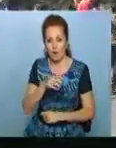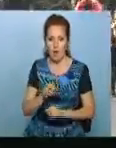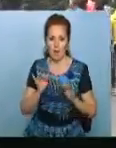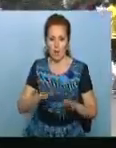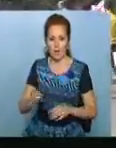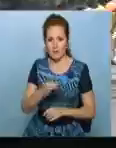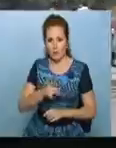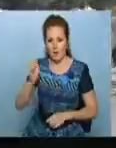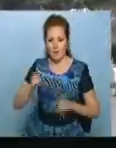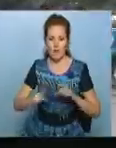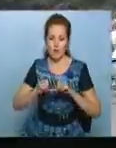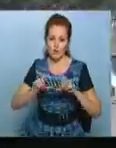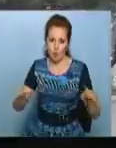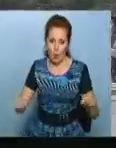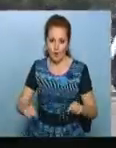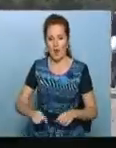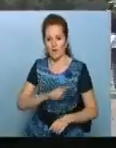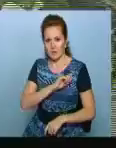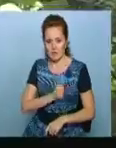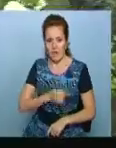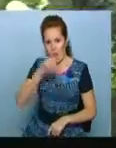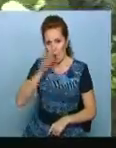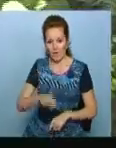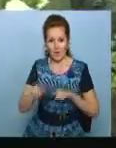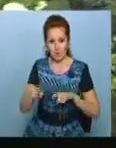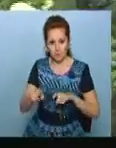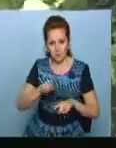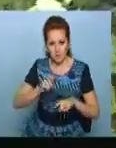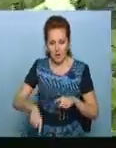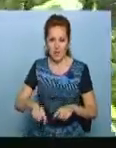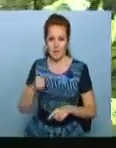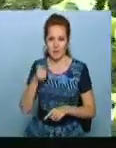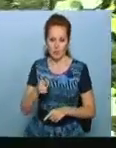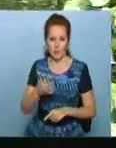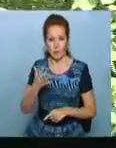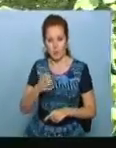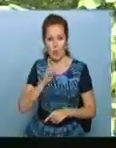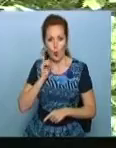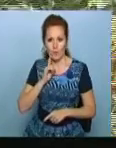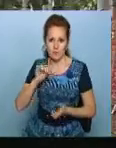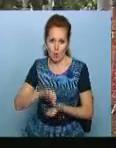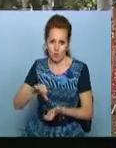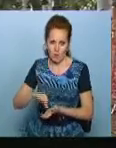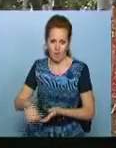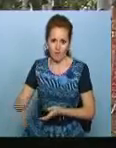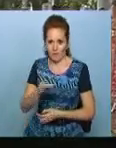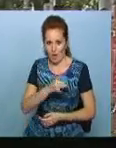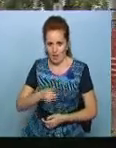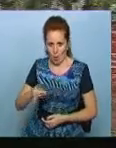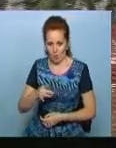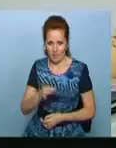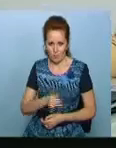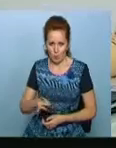фестиваль школьников. В силе, ловкости, быстроте пробуют проявить себя более 1000 юных спортсменов из всех городов и районов республики.